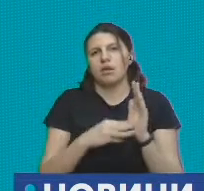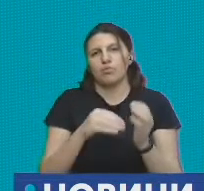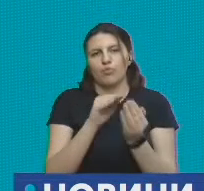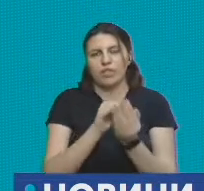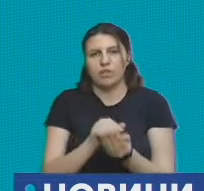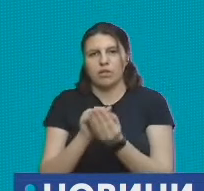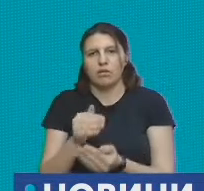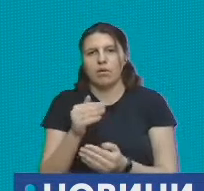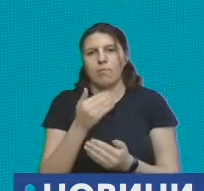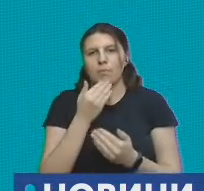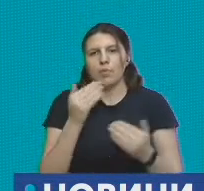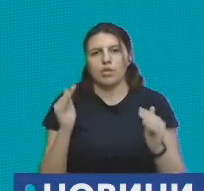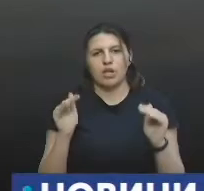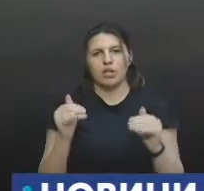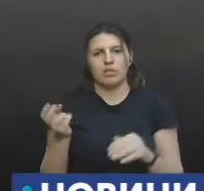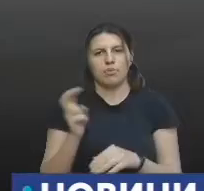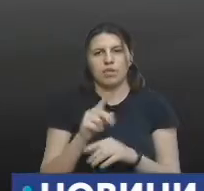друзі, побратими.